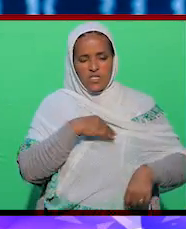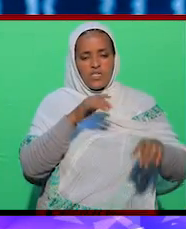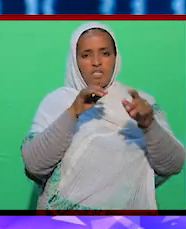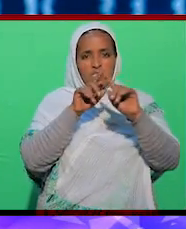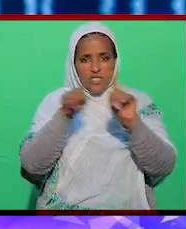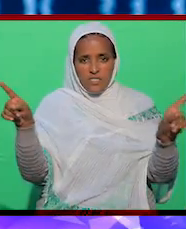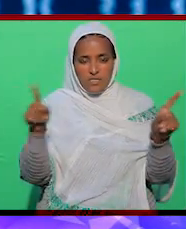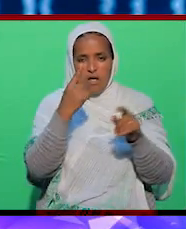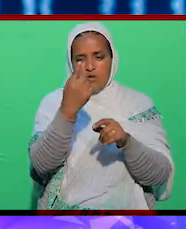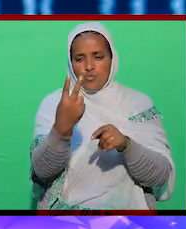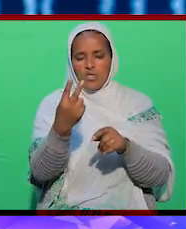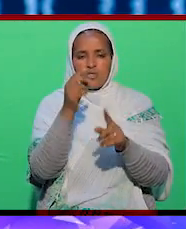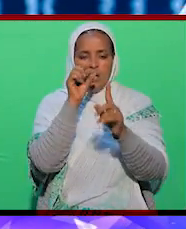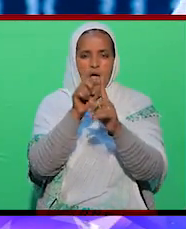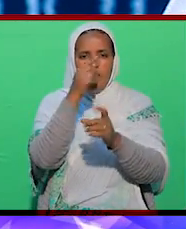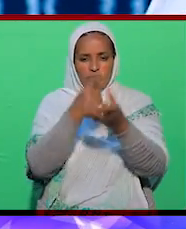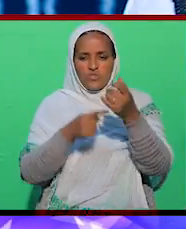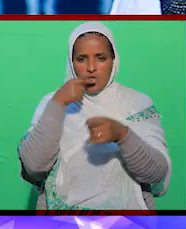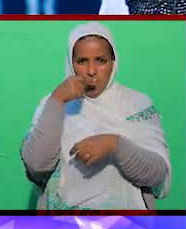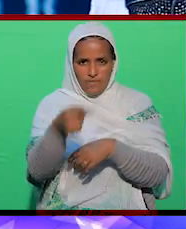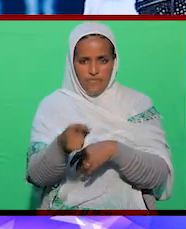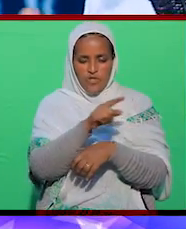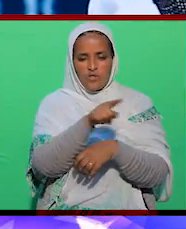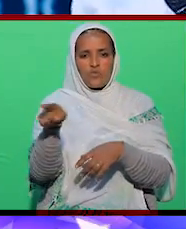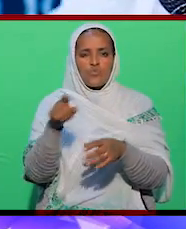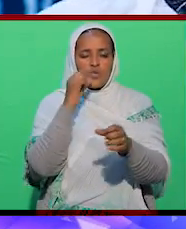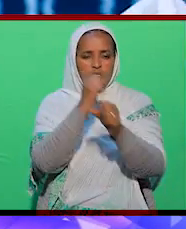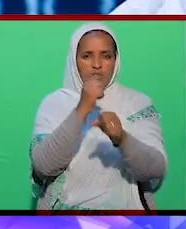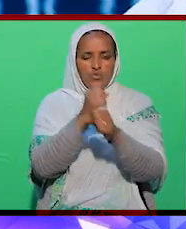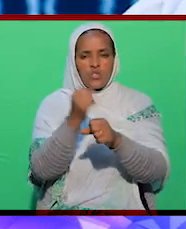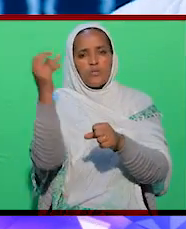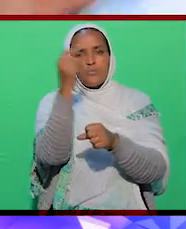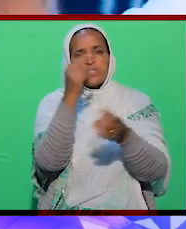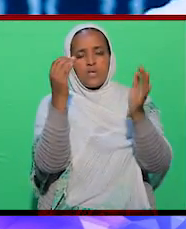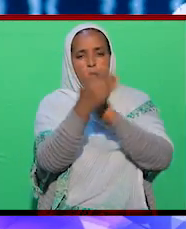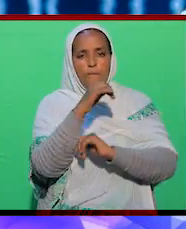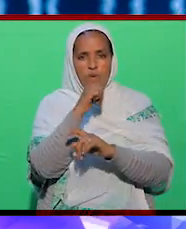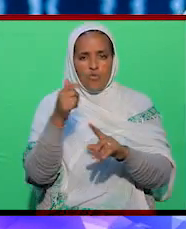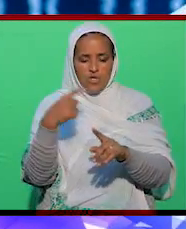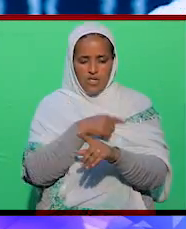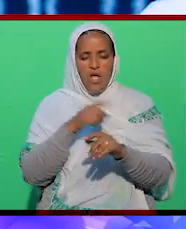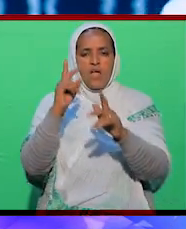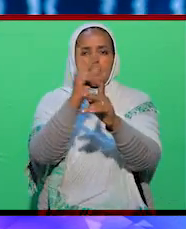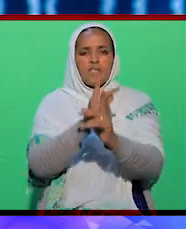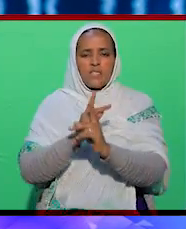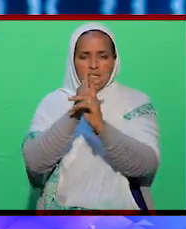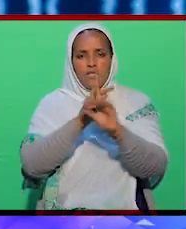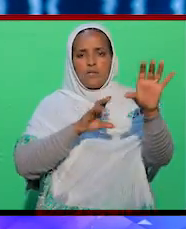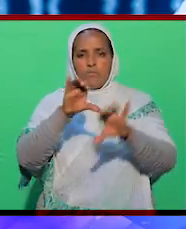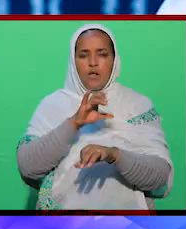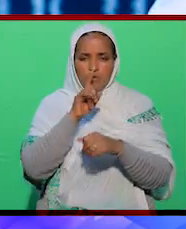ቅድምም ስለተባለ ነገር። ግን አንድ ሁለት ነገር ብቻ እነሱ ካደረጉት እንደው ምስክር ባይሆንም